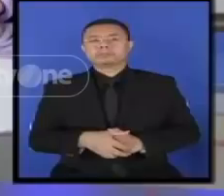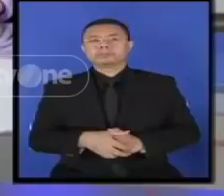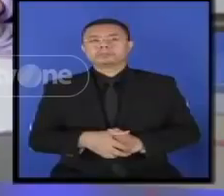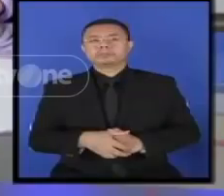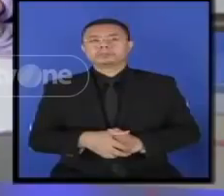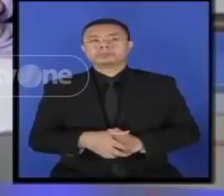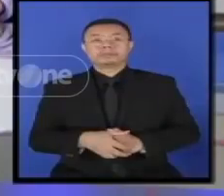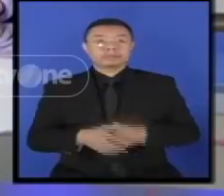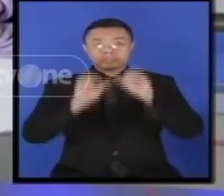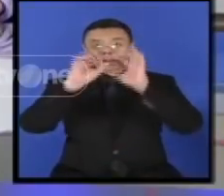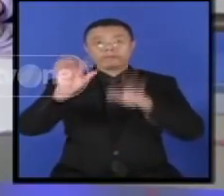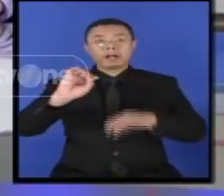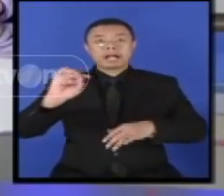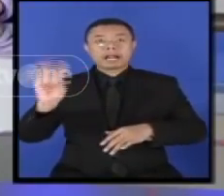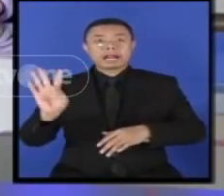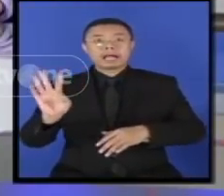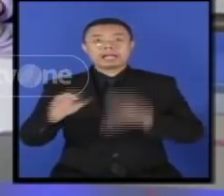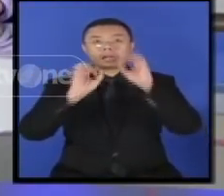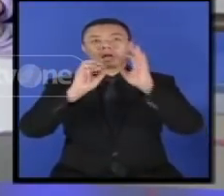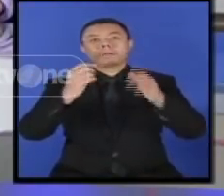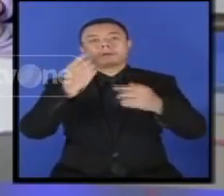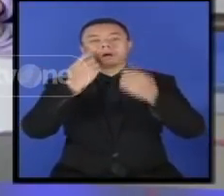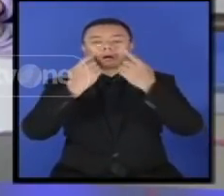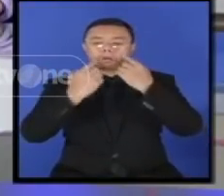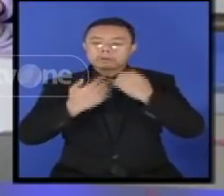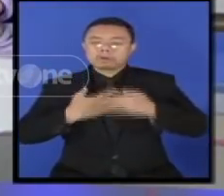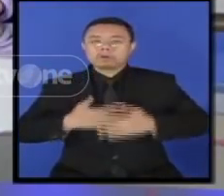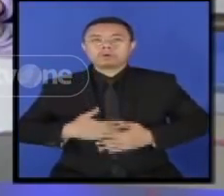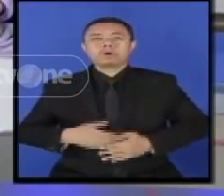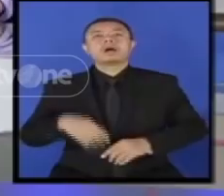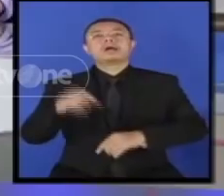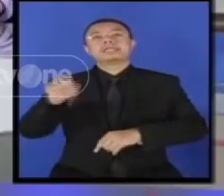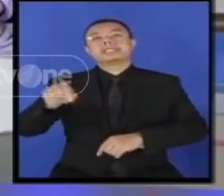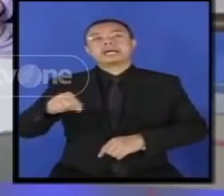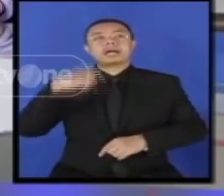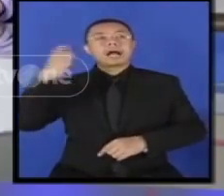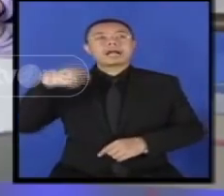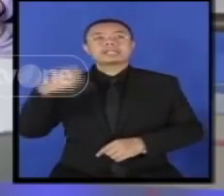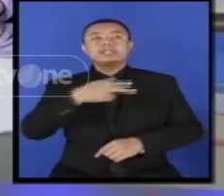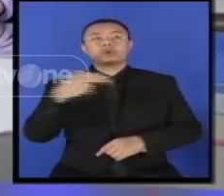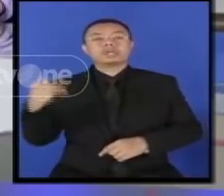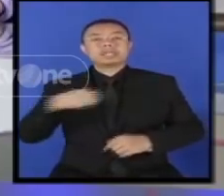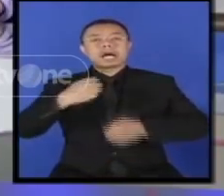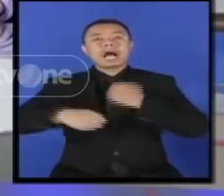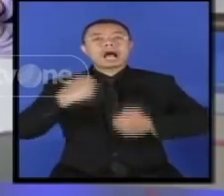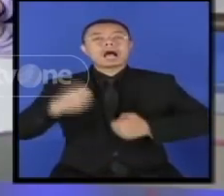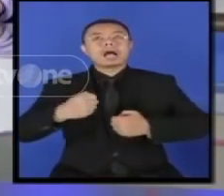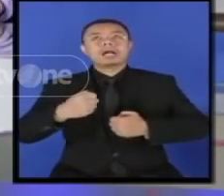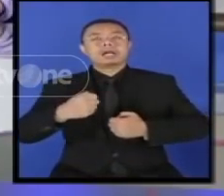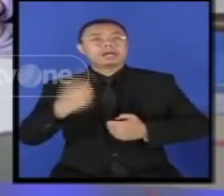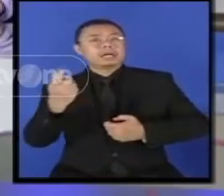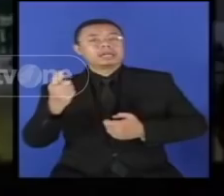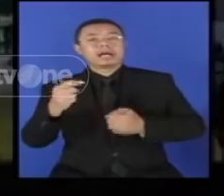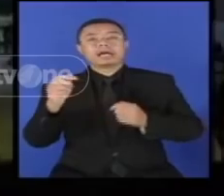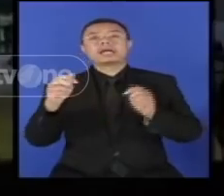Ayo kita ke kabar selanjutnya pemirsa kabar duka kembali menyelimuti dunia hiburan tanah air artis sekaligus pengusaha wedding dan event